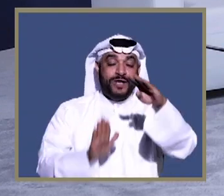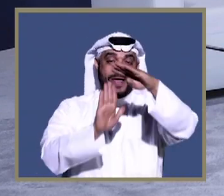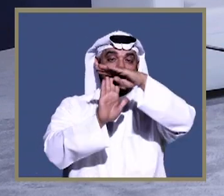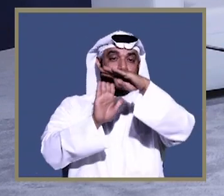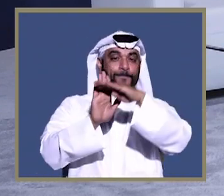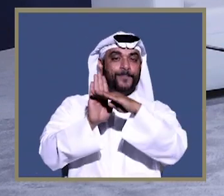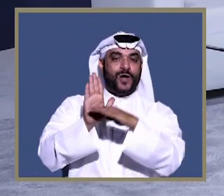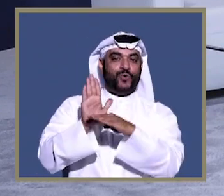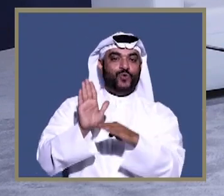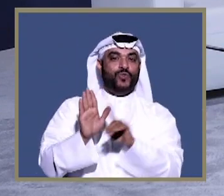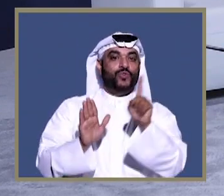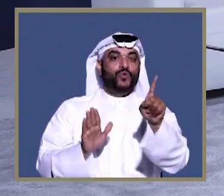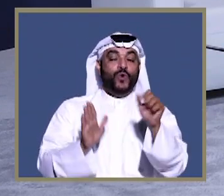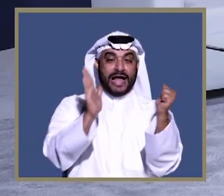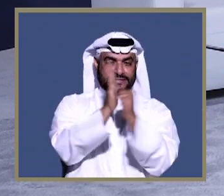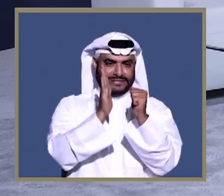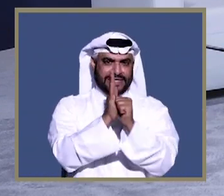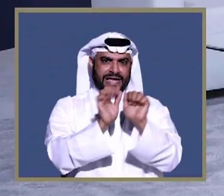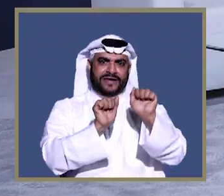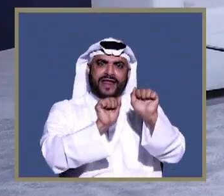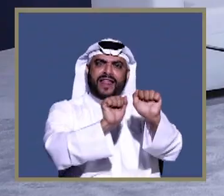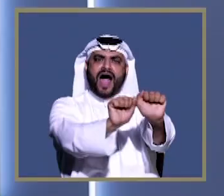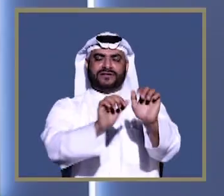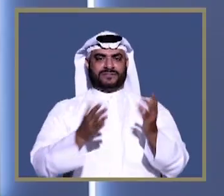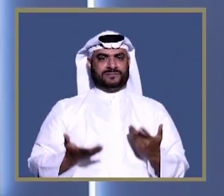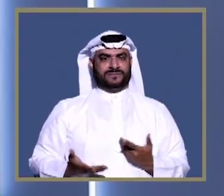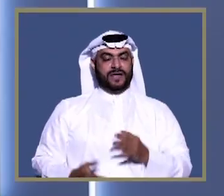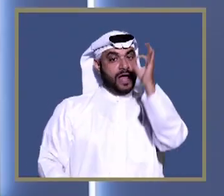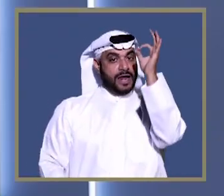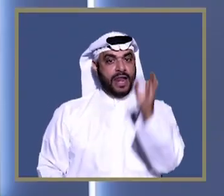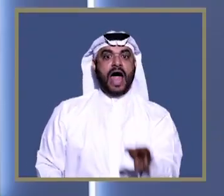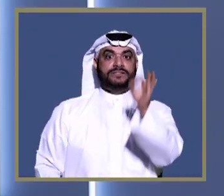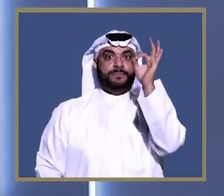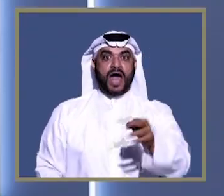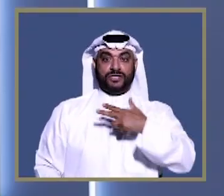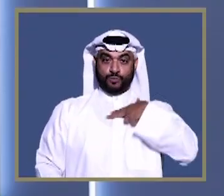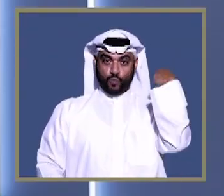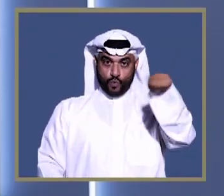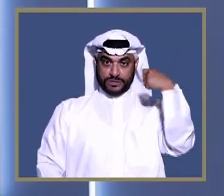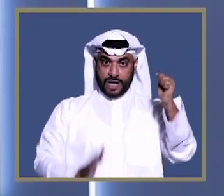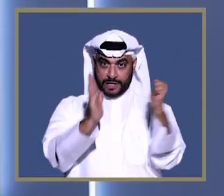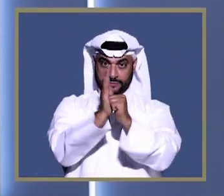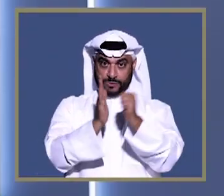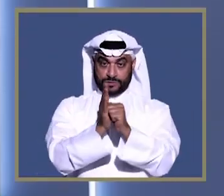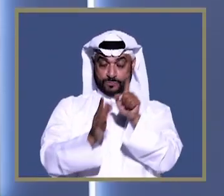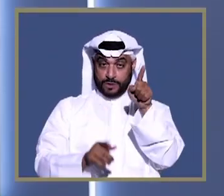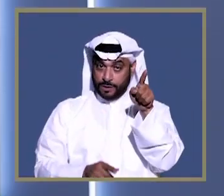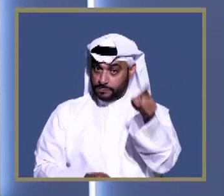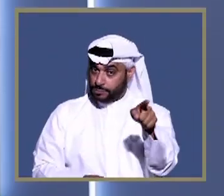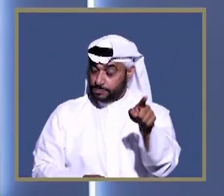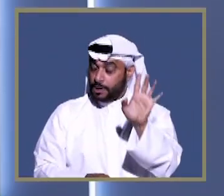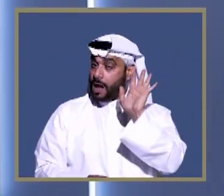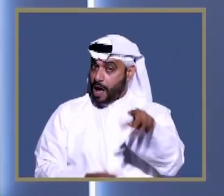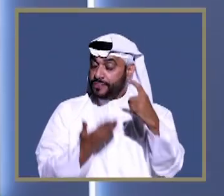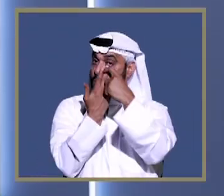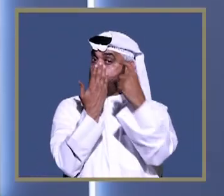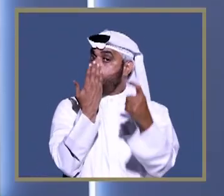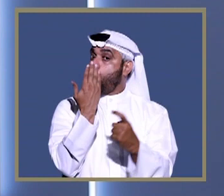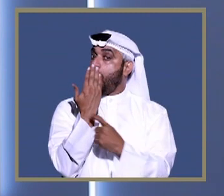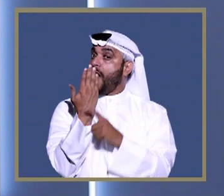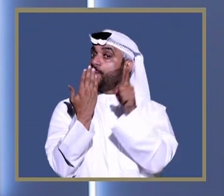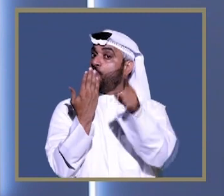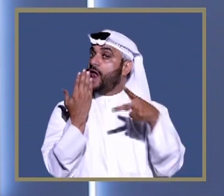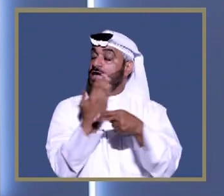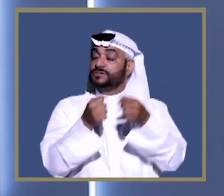عنه اللي هو موضوع السكن الخاص، أعتقد أن لازم الدولة بما أنها سمحت للسكن الخاص مع أنه مخالف